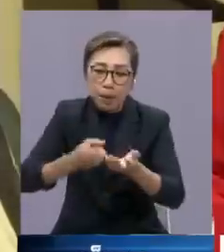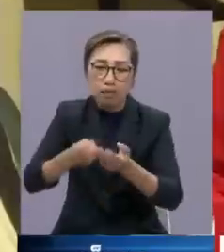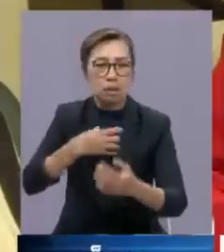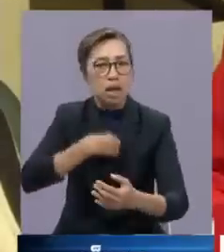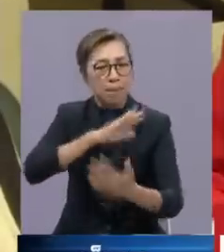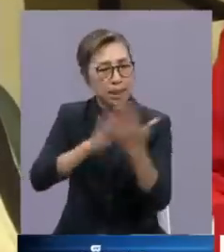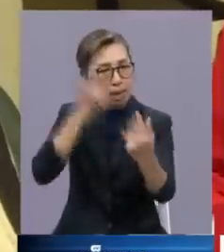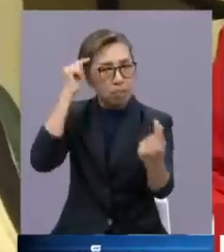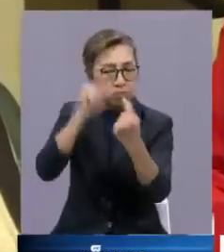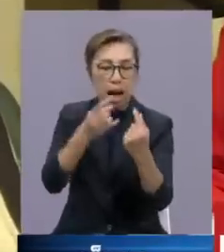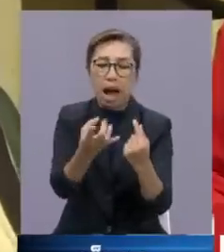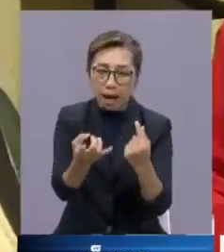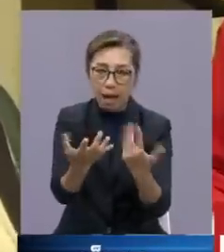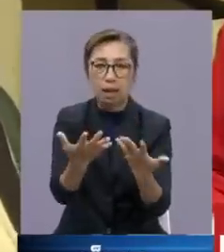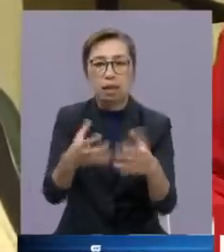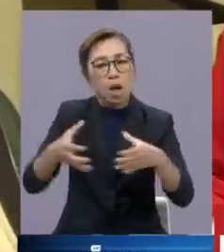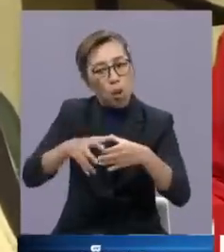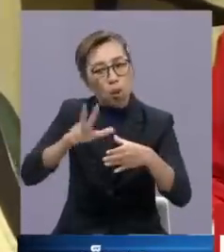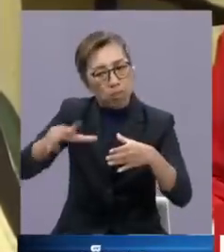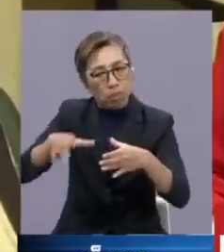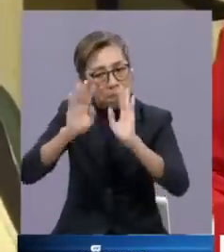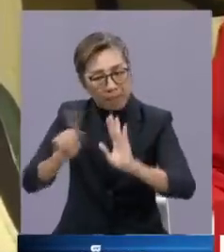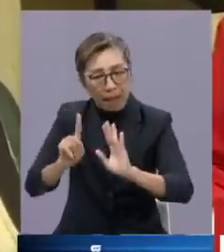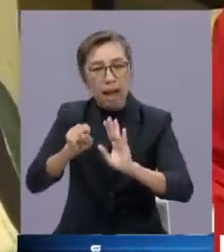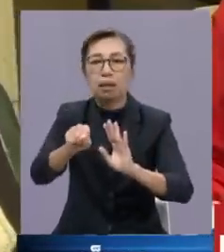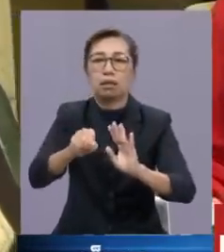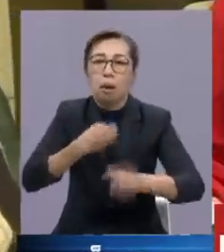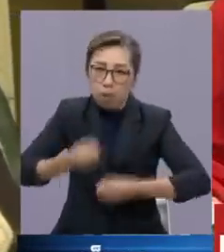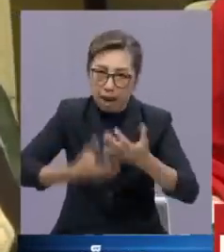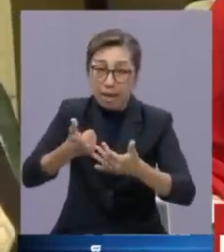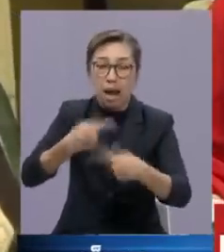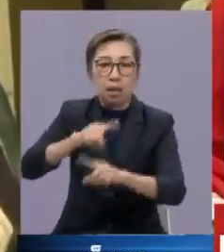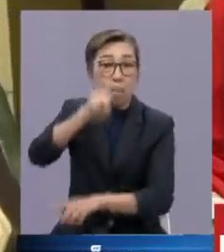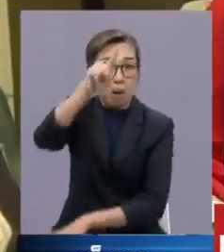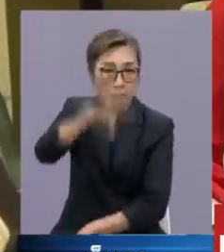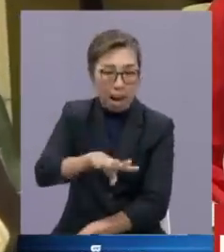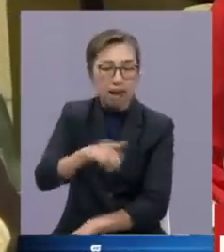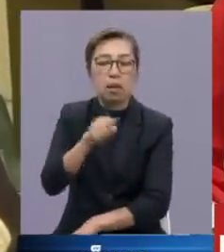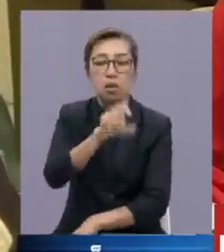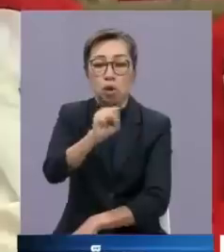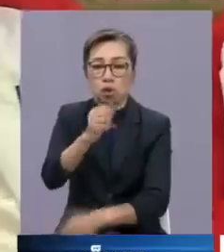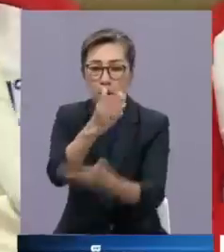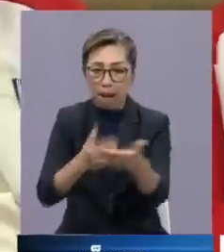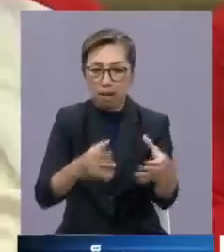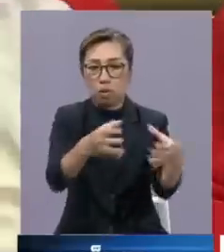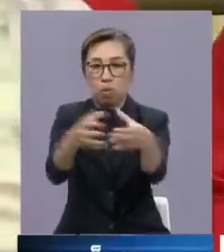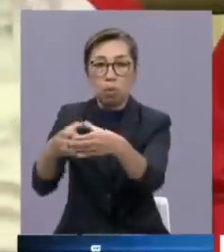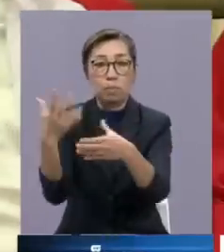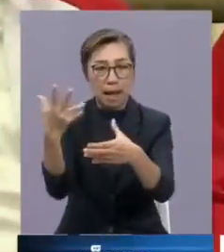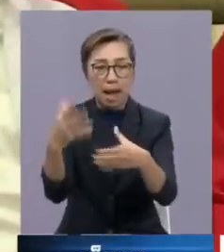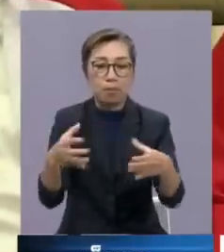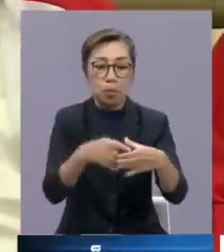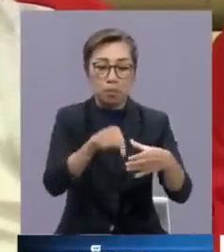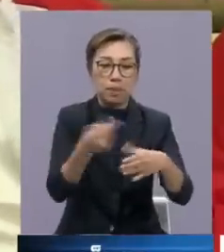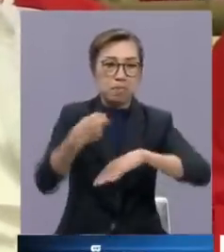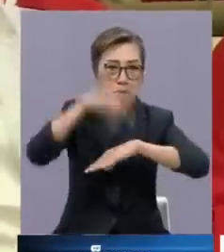แบบไหนและอยากให้พรรคเป็นแบบใดรวมไปถึงในช่วงบ่ายนะคะก็จะแบ่งส.ส.ออกเป็น3กลุ่มค่ะกลุ่มแรกจะมีวิท